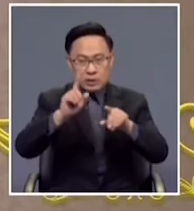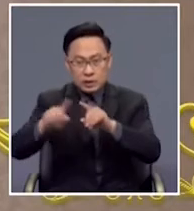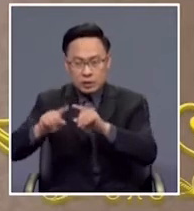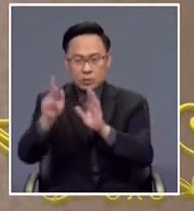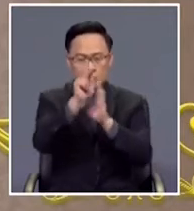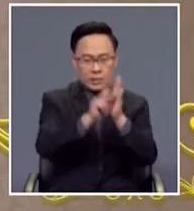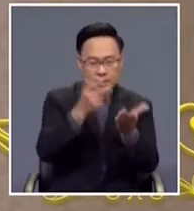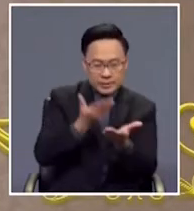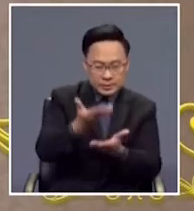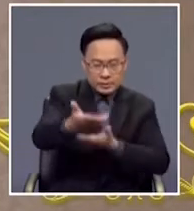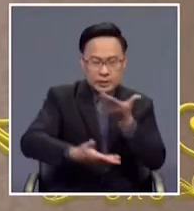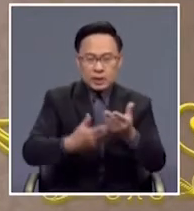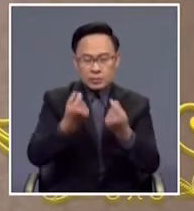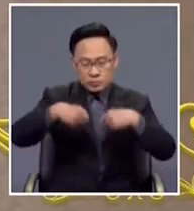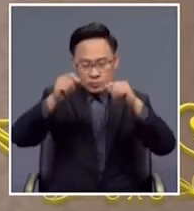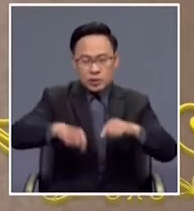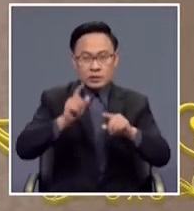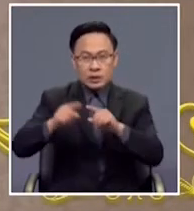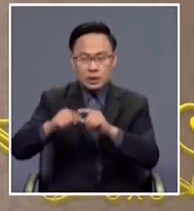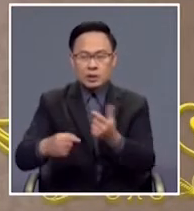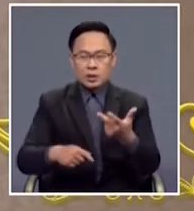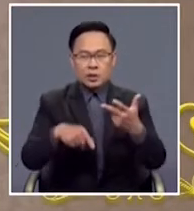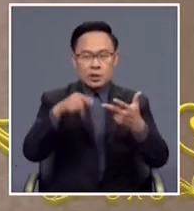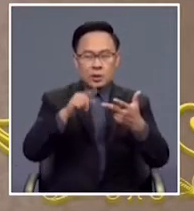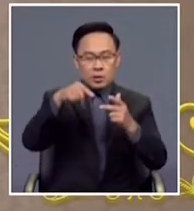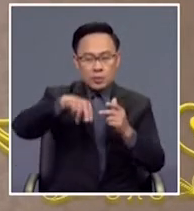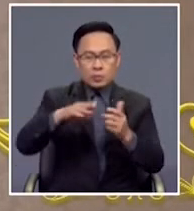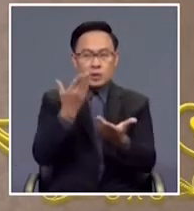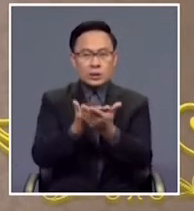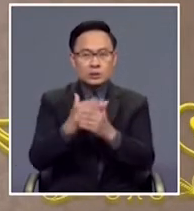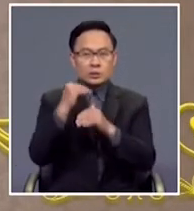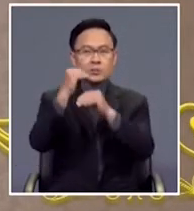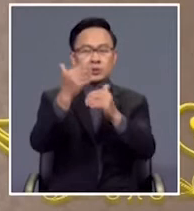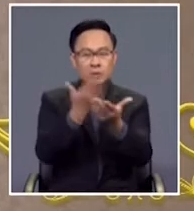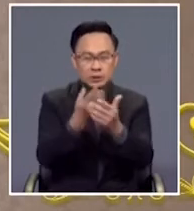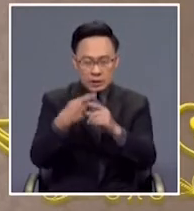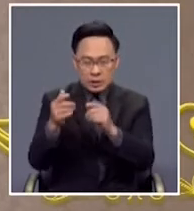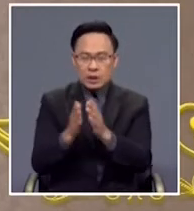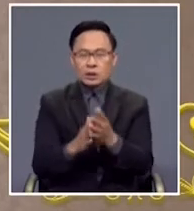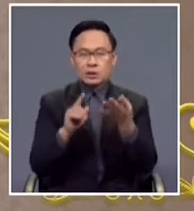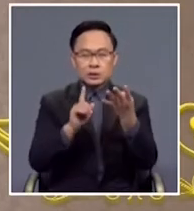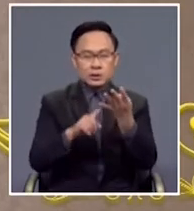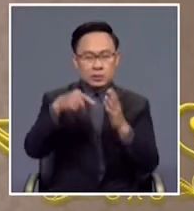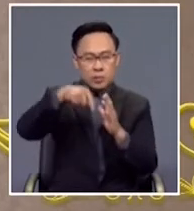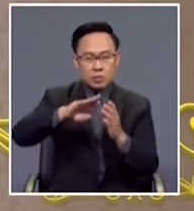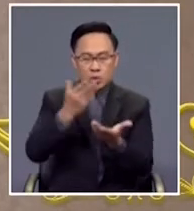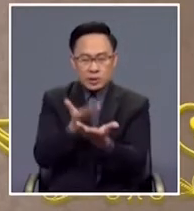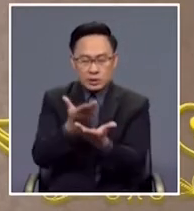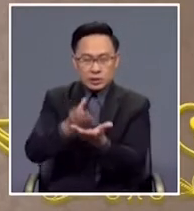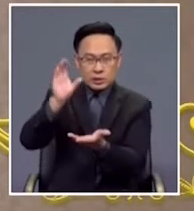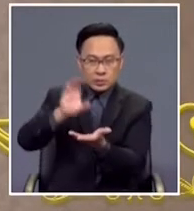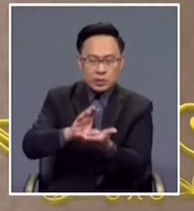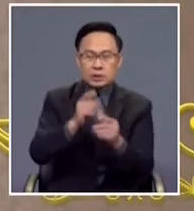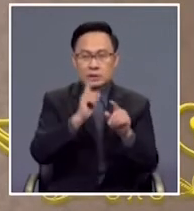างและการกำหนดราคากลางรวมทั้งเพื่อรักษาวินัยการเงินการคลังเช่นพ.ร.บ.งบประมาณและวินัยการคลัง